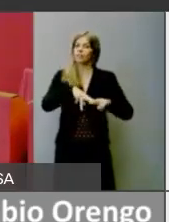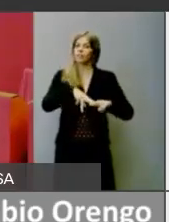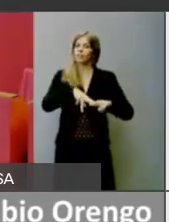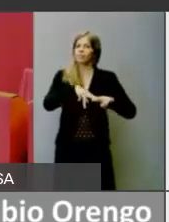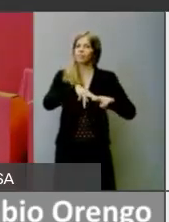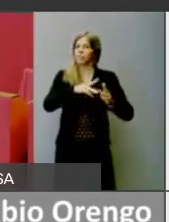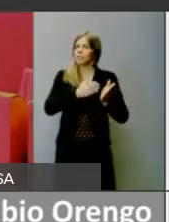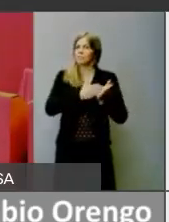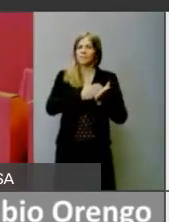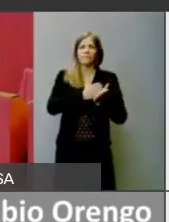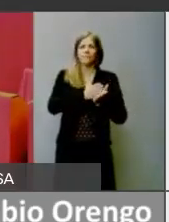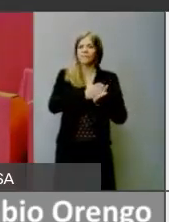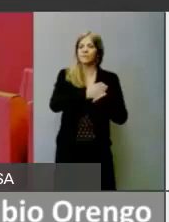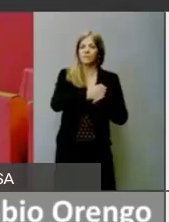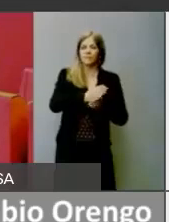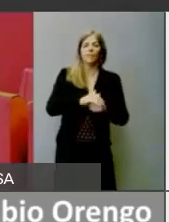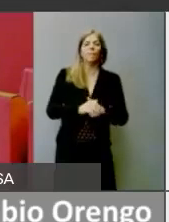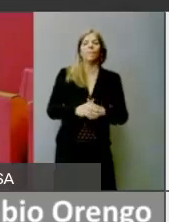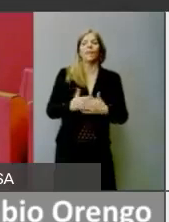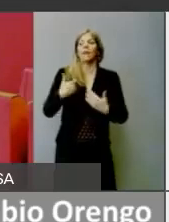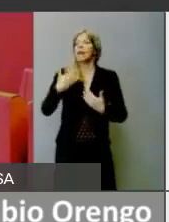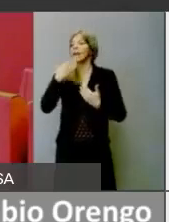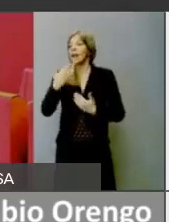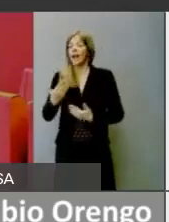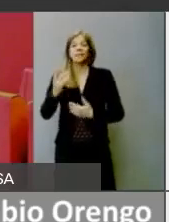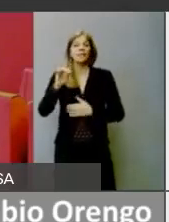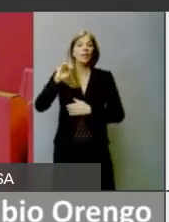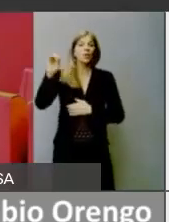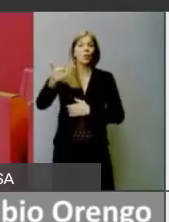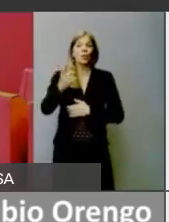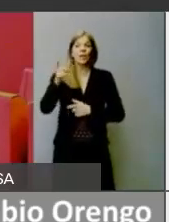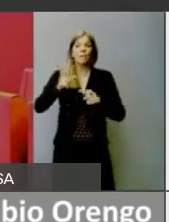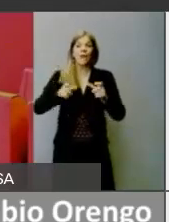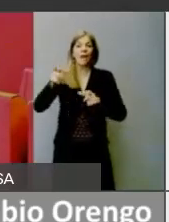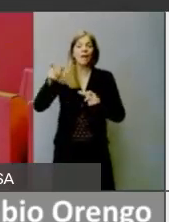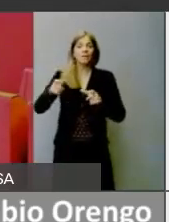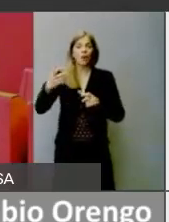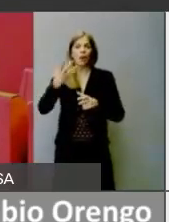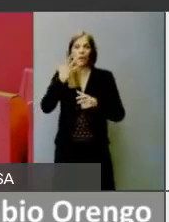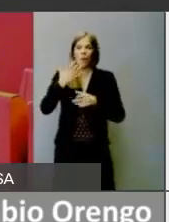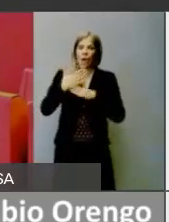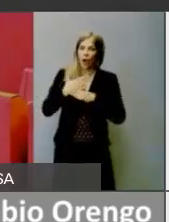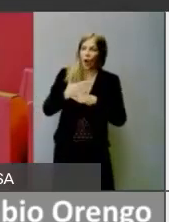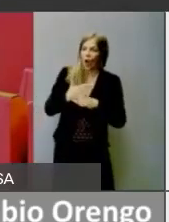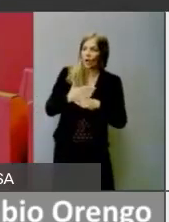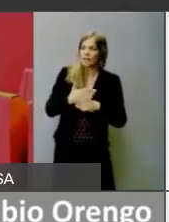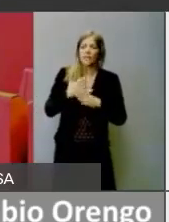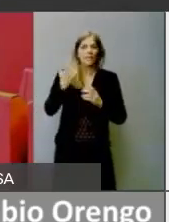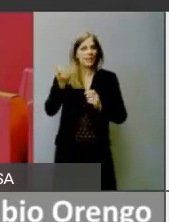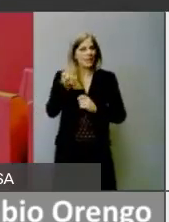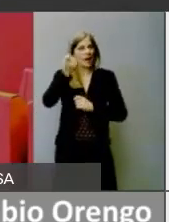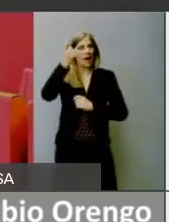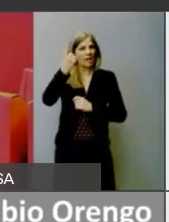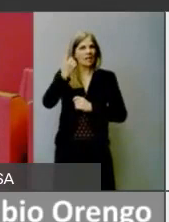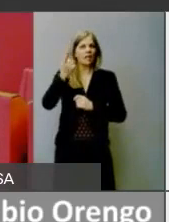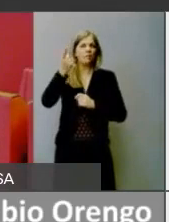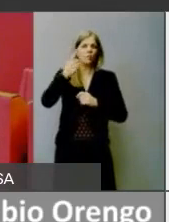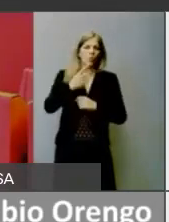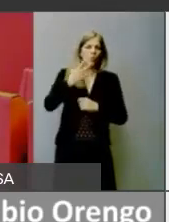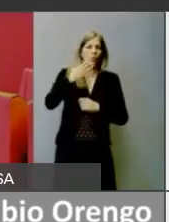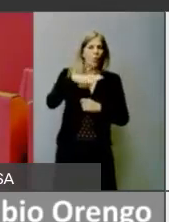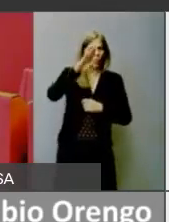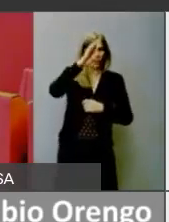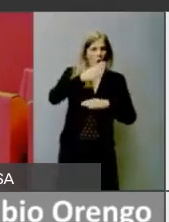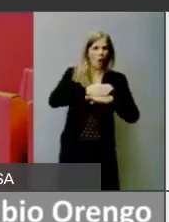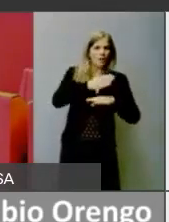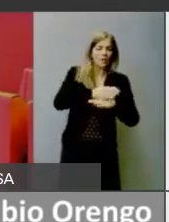colleghi capigruppo di maggioranza e consiglieri che hanno voluto condividere, i consiglieri del mio gruppo di Forza Italia, ma i consiglieri della maggioranza a sostegno di